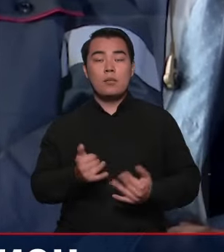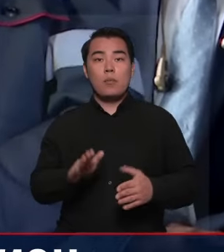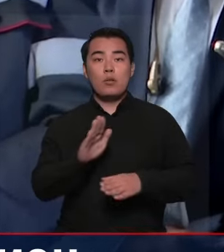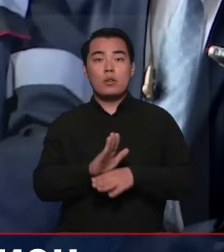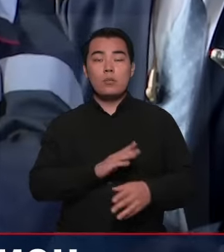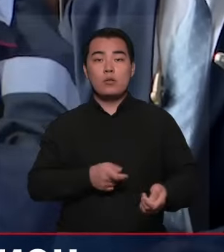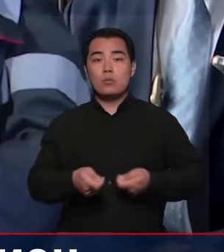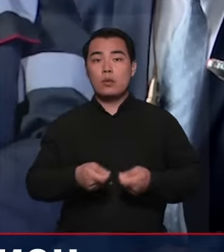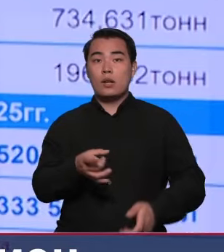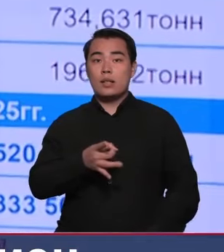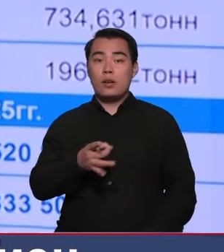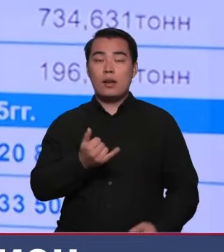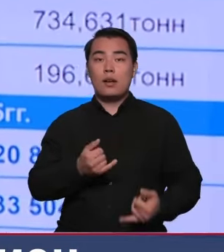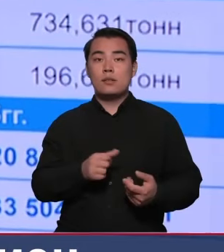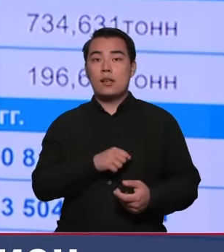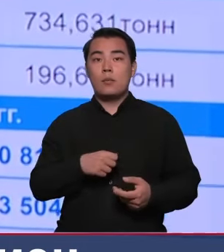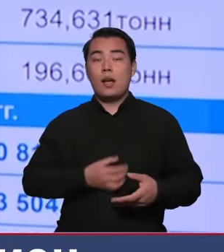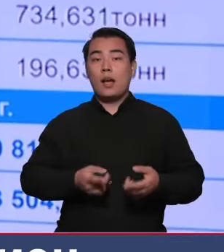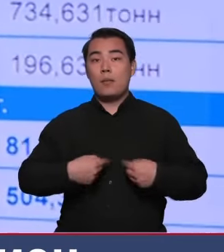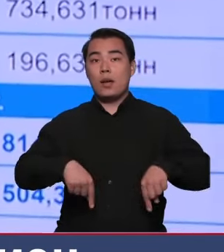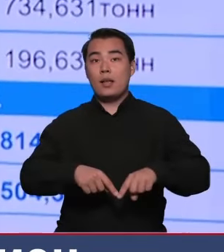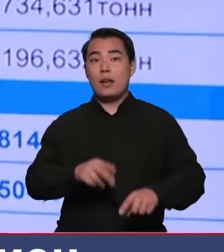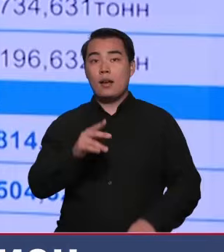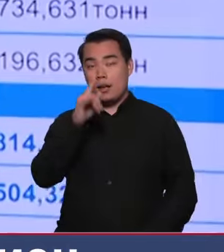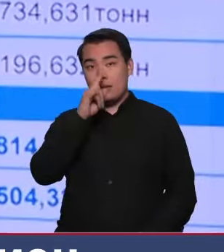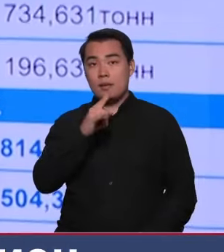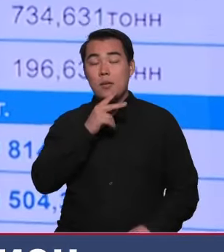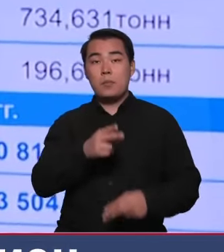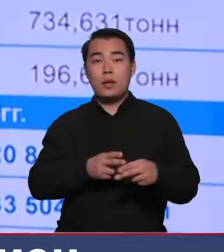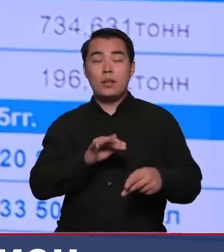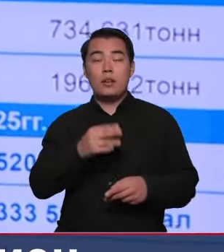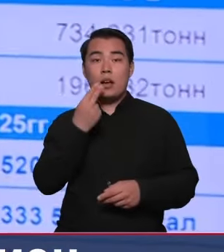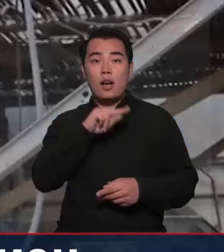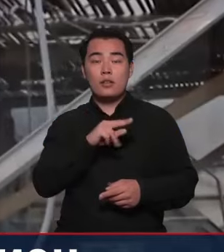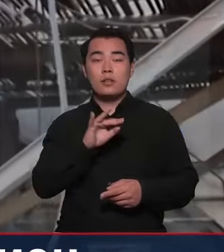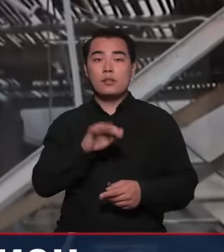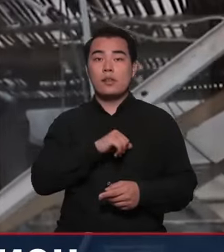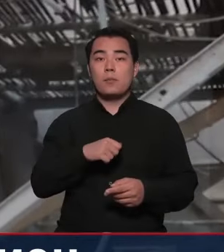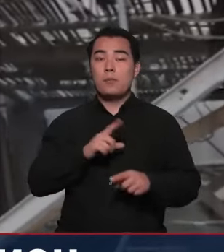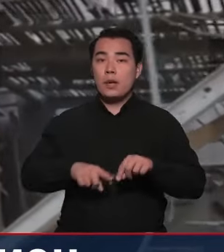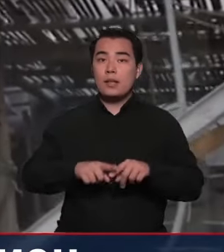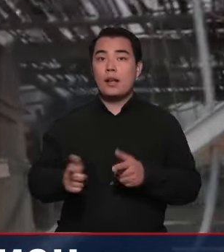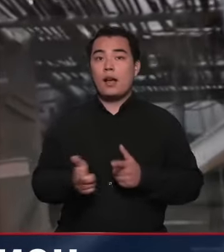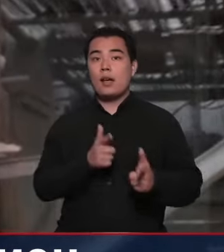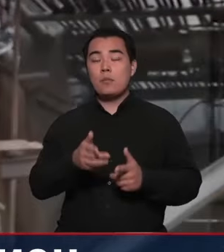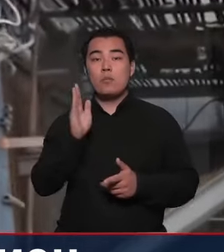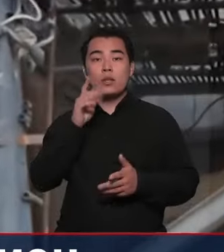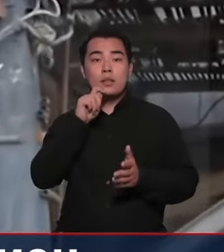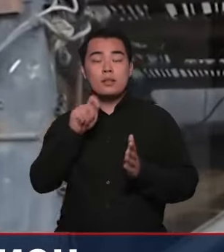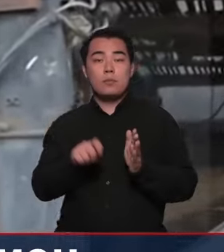поручил руководству региона корпорации «Казахмыс» оперативно и качественно завершить подготовку к предстоящей